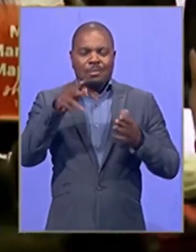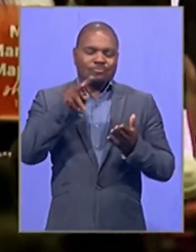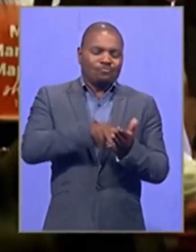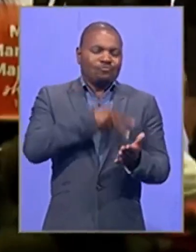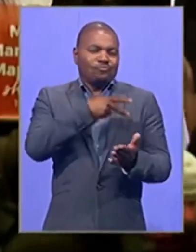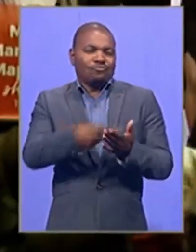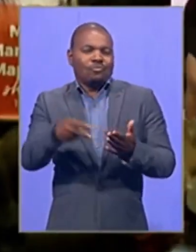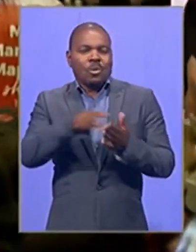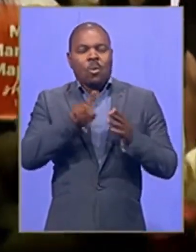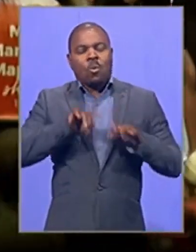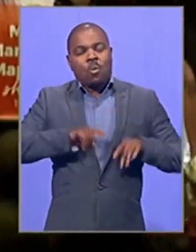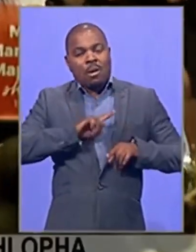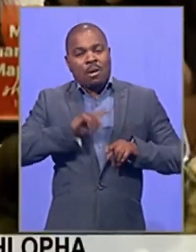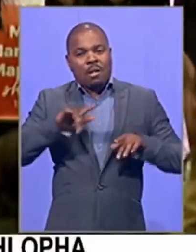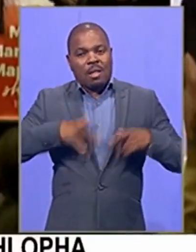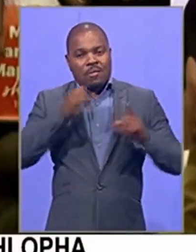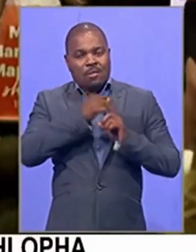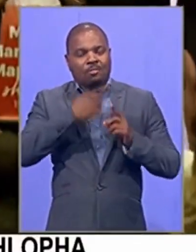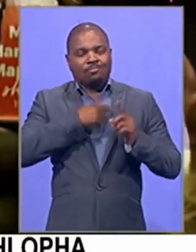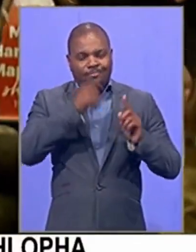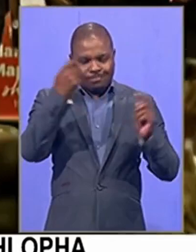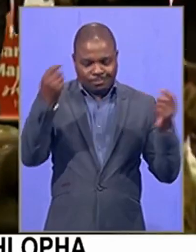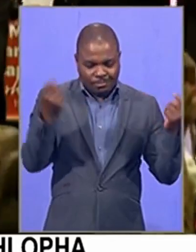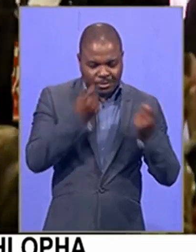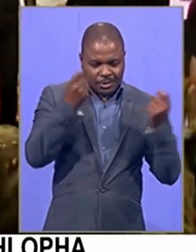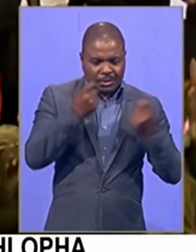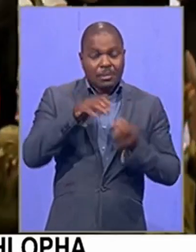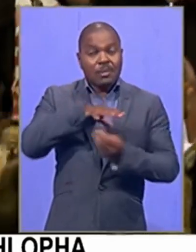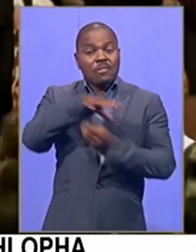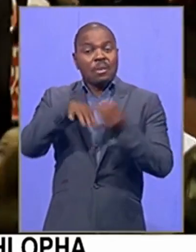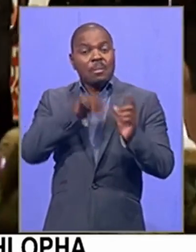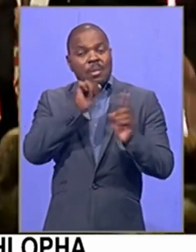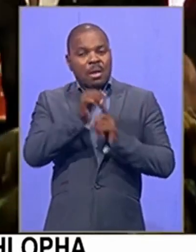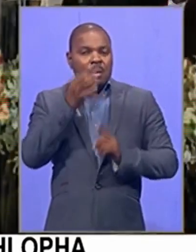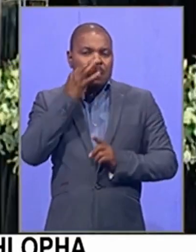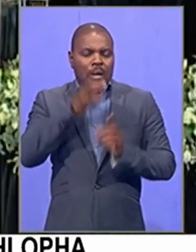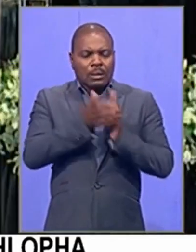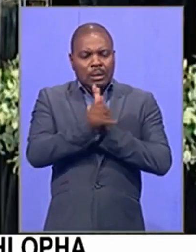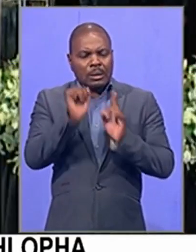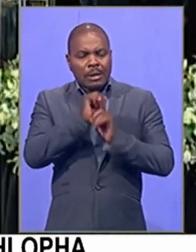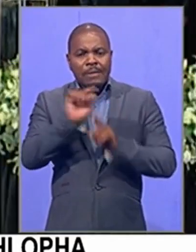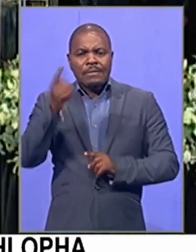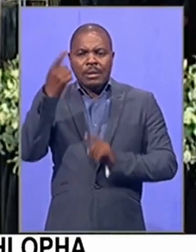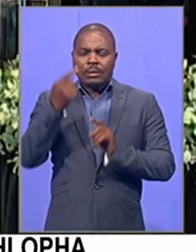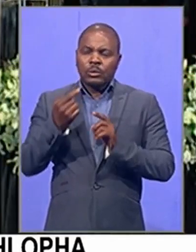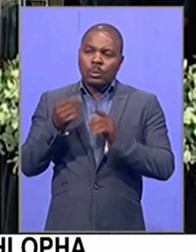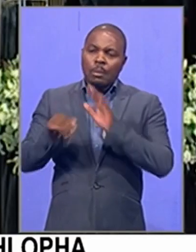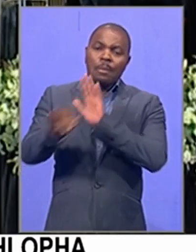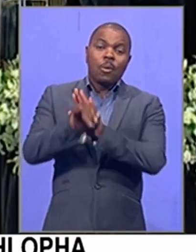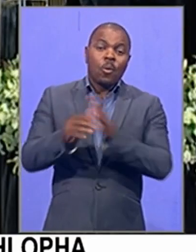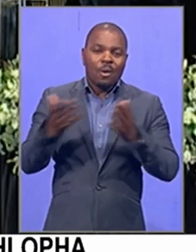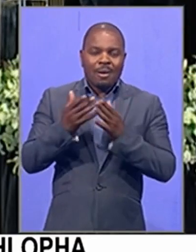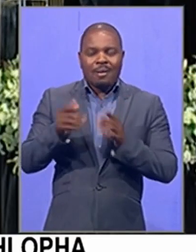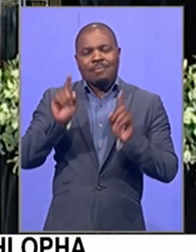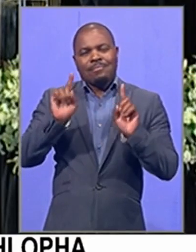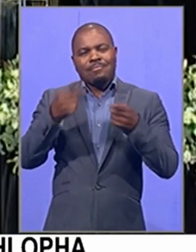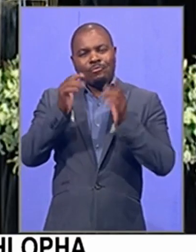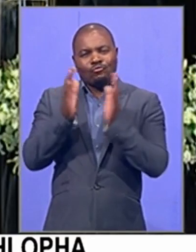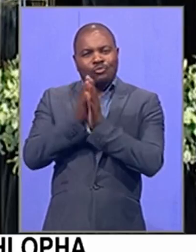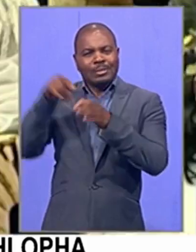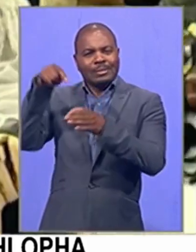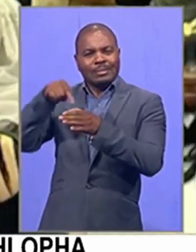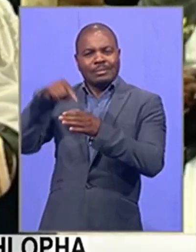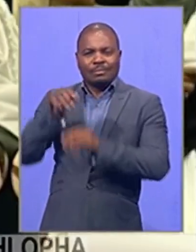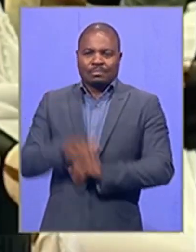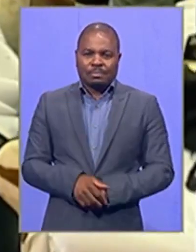hae. Ba lelapa la bo ba re talente ya hae ya mmino e bonahetse nakong eo a neng a binela khwaere ya kereke. Suka